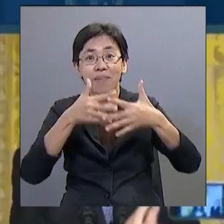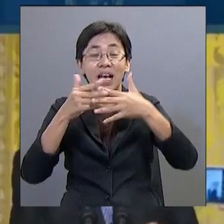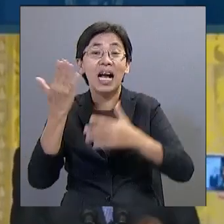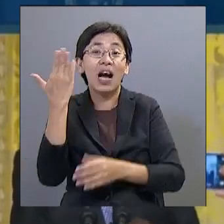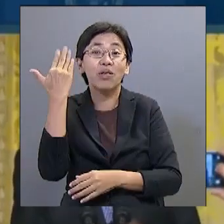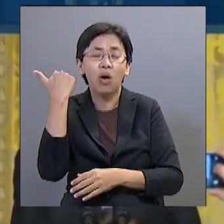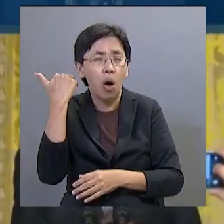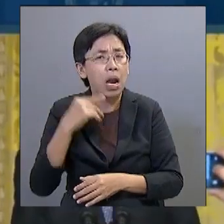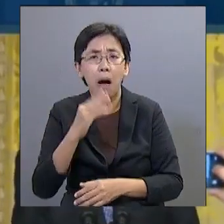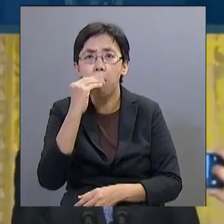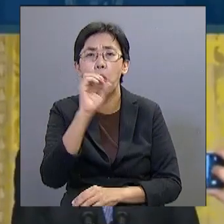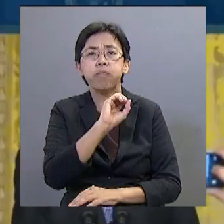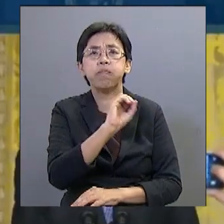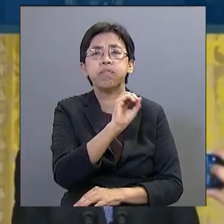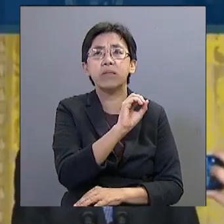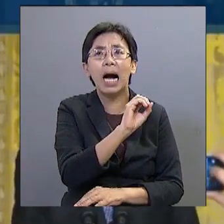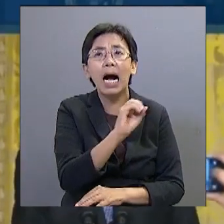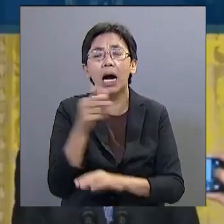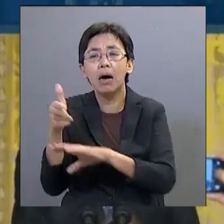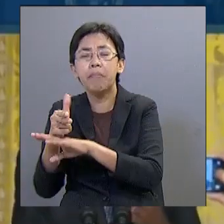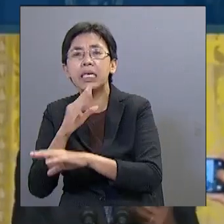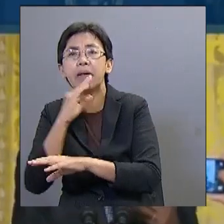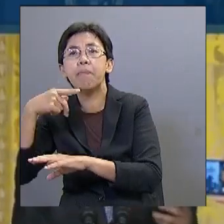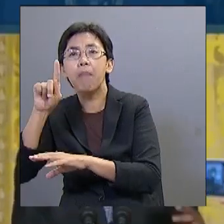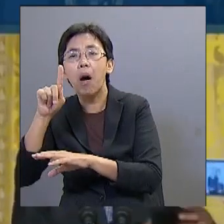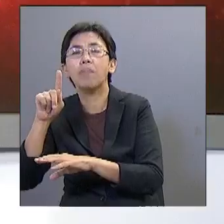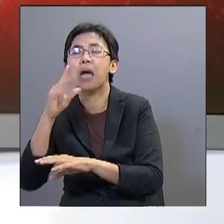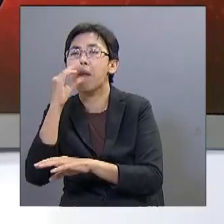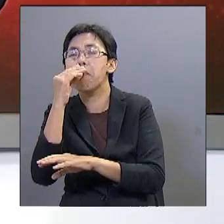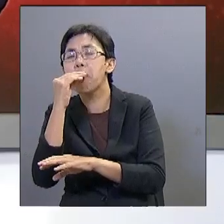นี้ เพระวาทเหอยู่นี้เป็นคลิปปลอมค่ะ